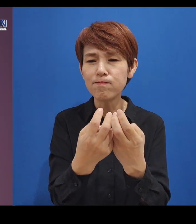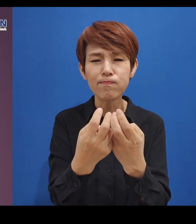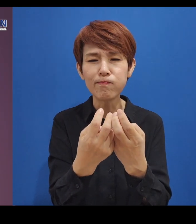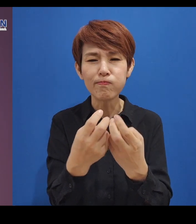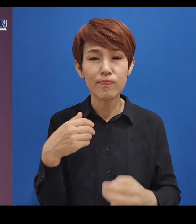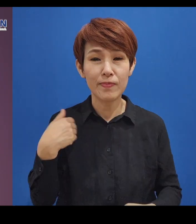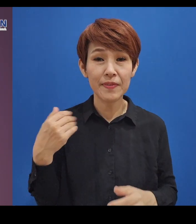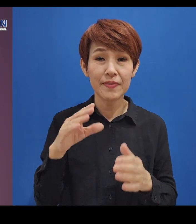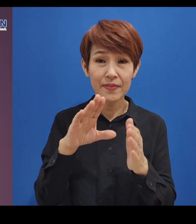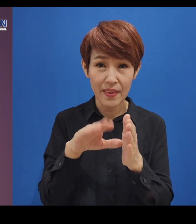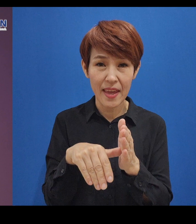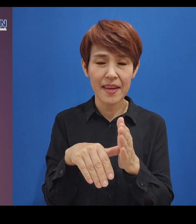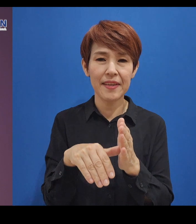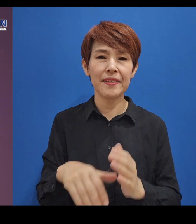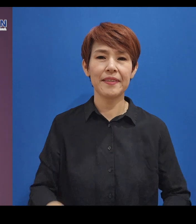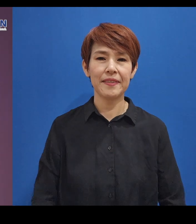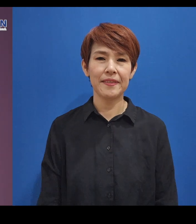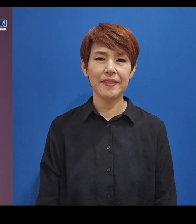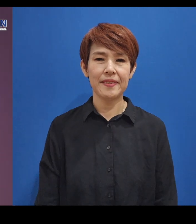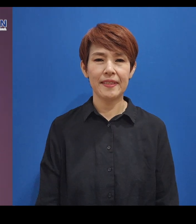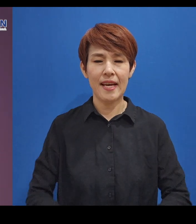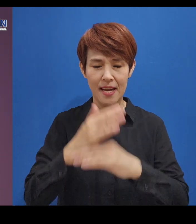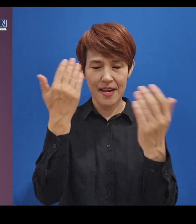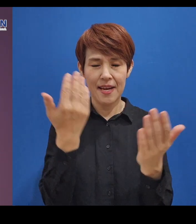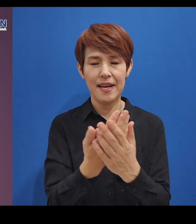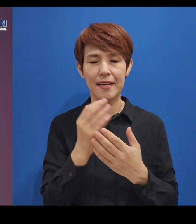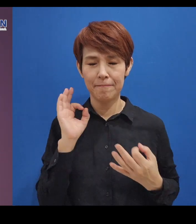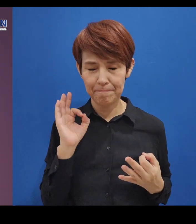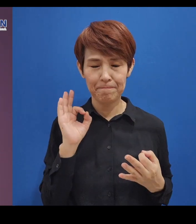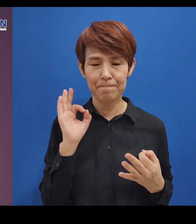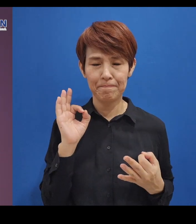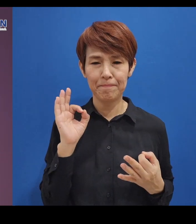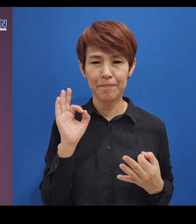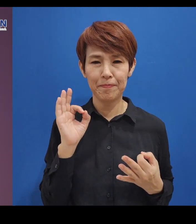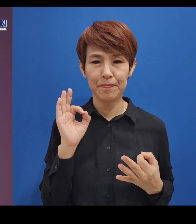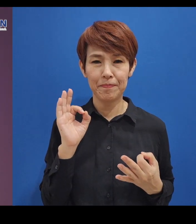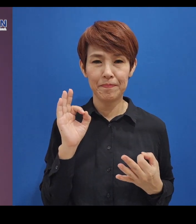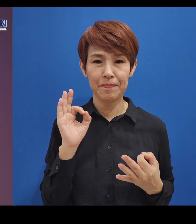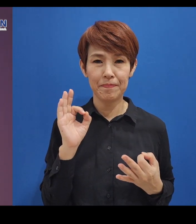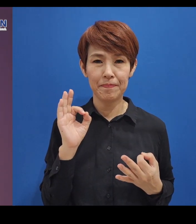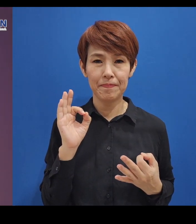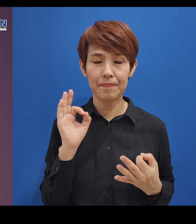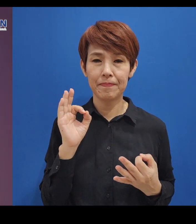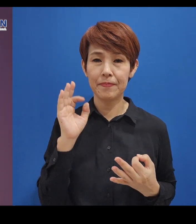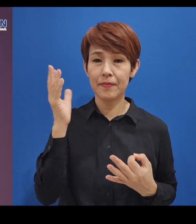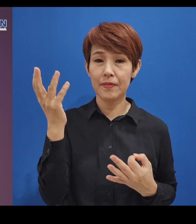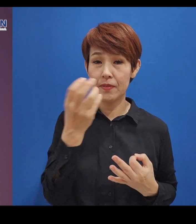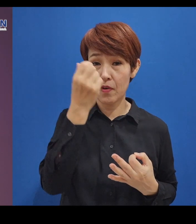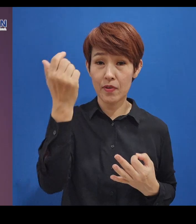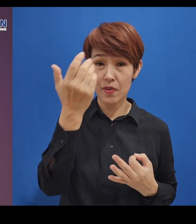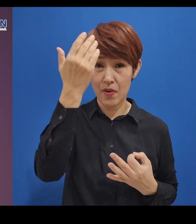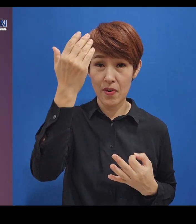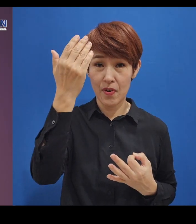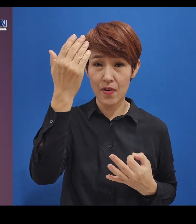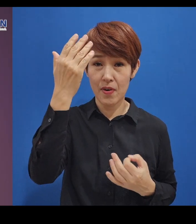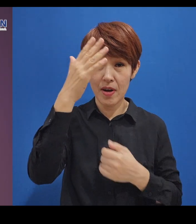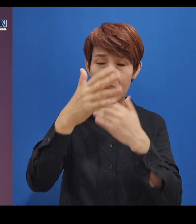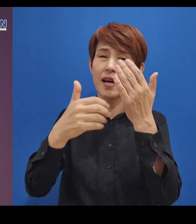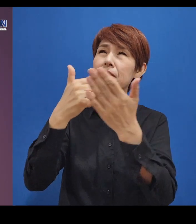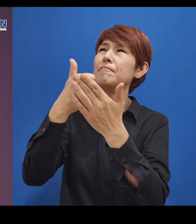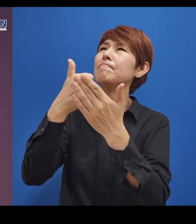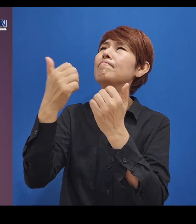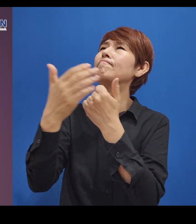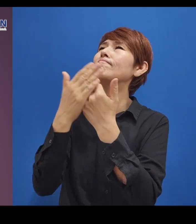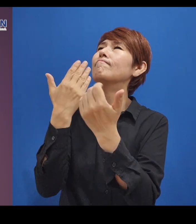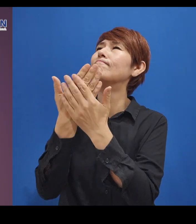그때 다 멈추시고 우리 마음에 입주해 계신 선생님을 찾으세요.